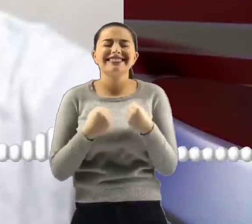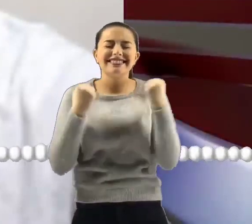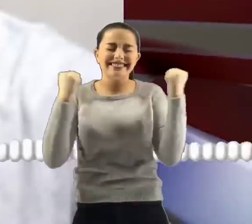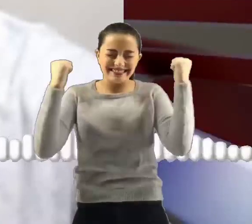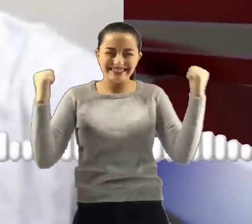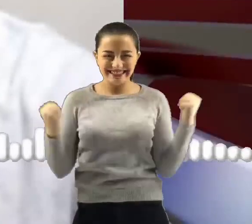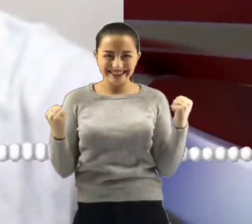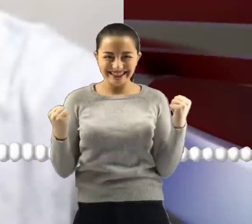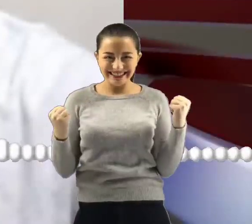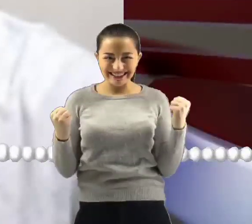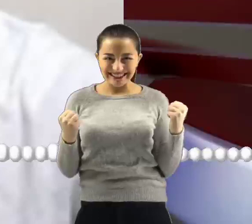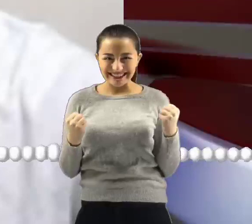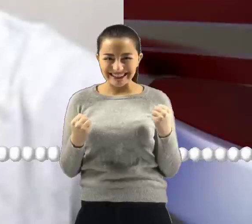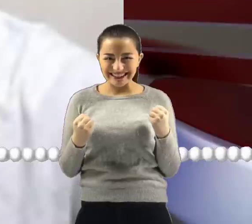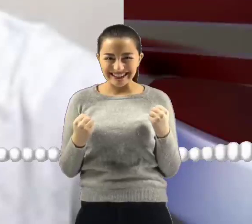ha sainụrụ